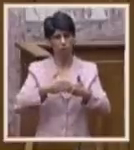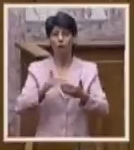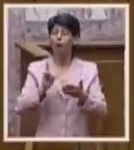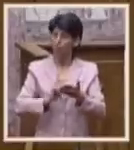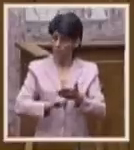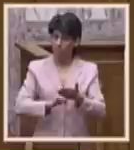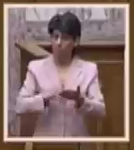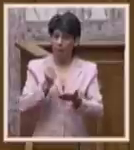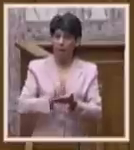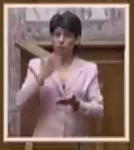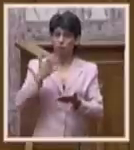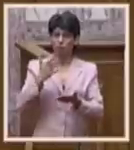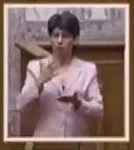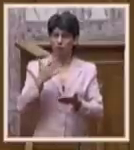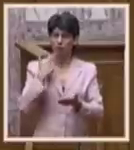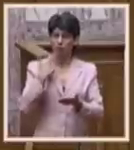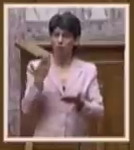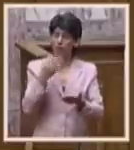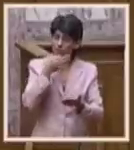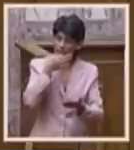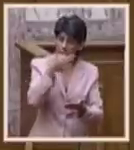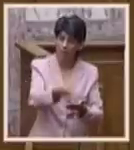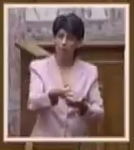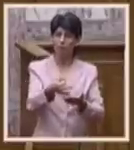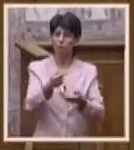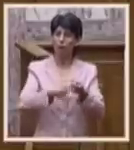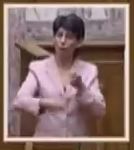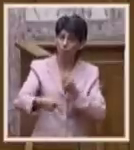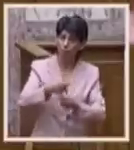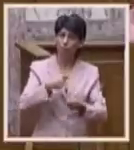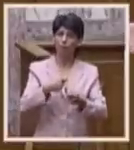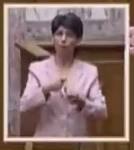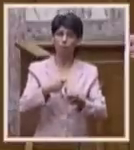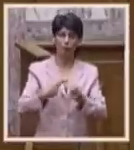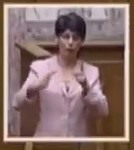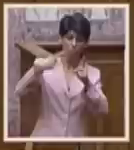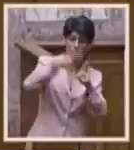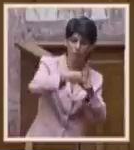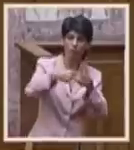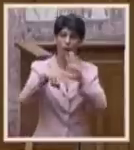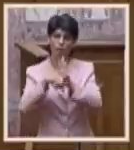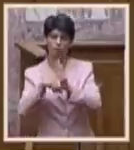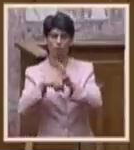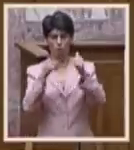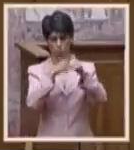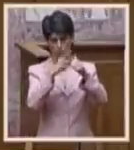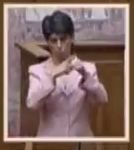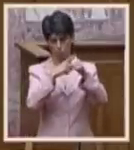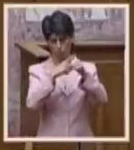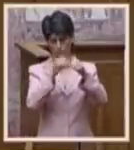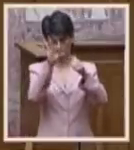επιχειρηματολογήστε υπέρ ή κατά των τριών παρακάτω επιλογών. Πρώτη επιλογή, η χρεοκοπία.